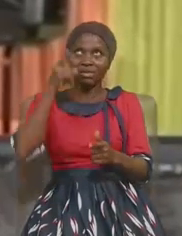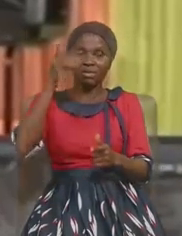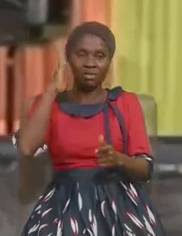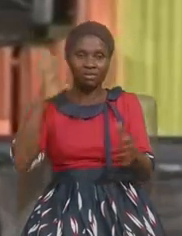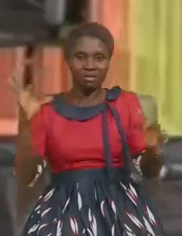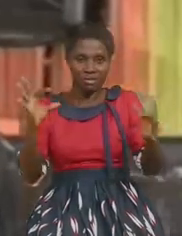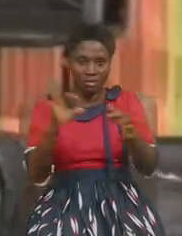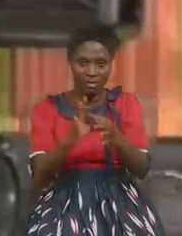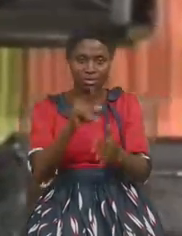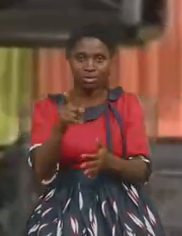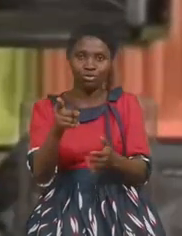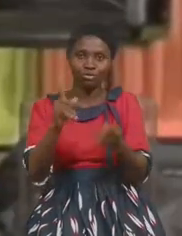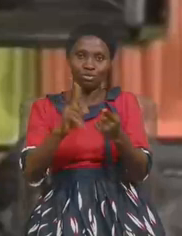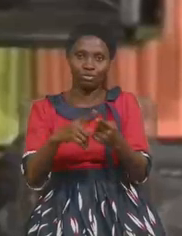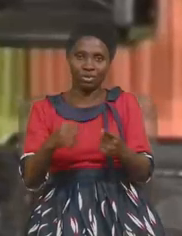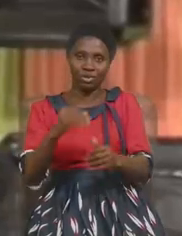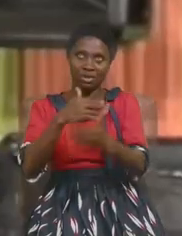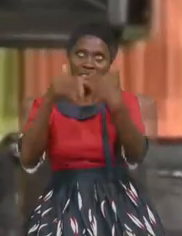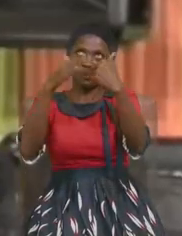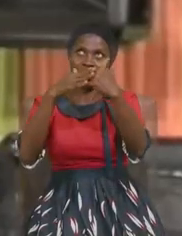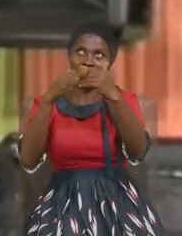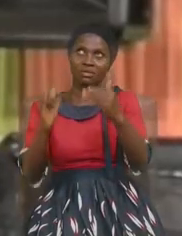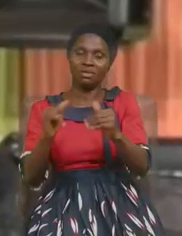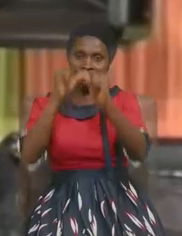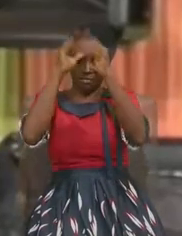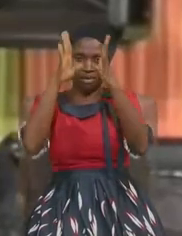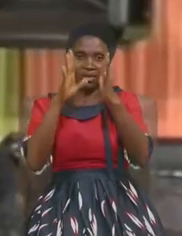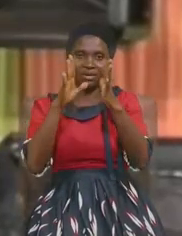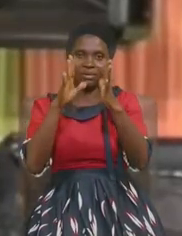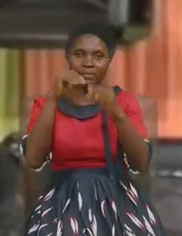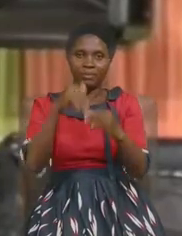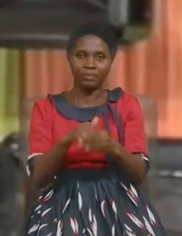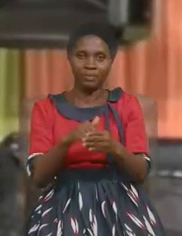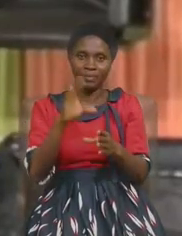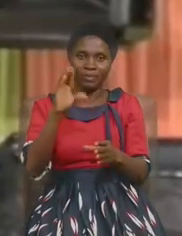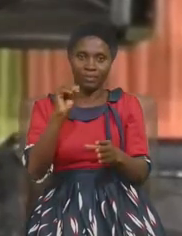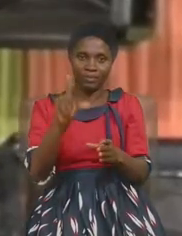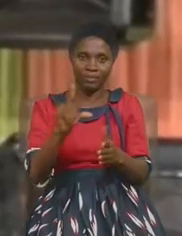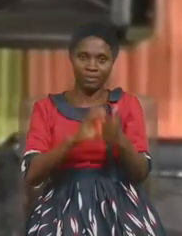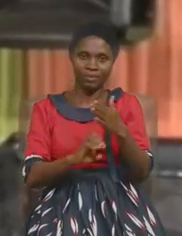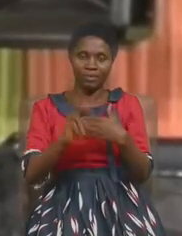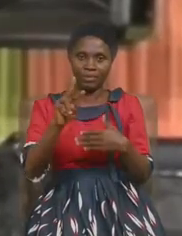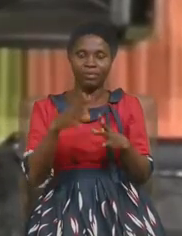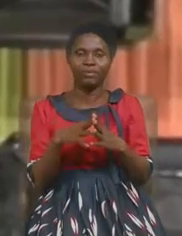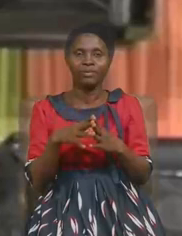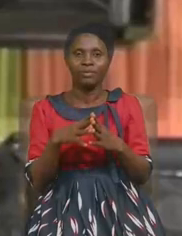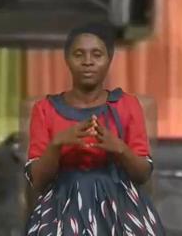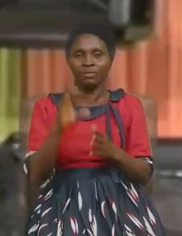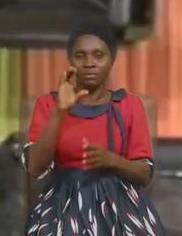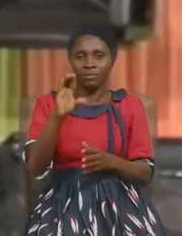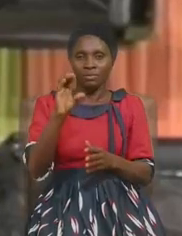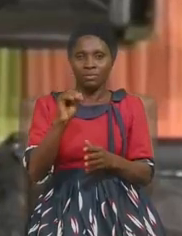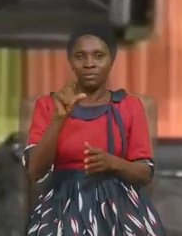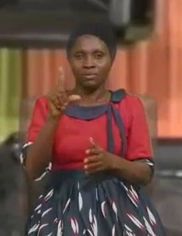au Père Céleste. Colossiens chapitre 2. En Colossiens chapitre